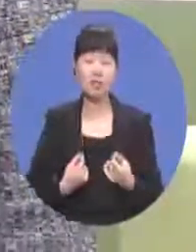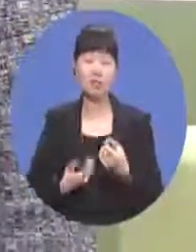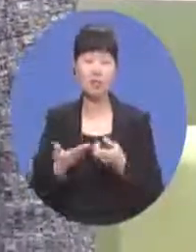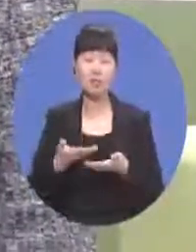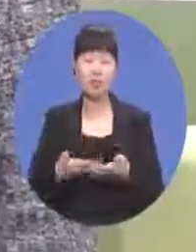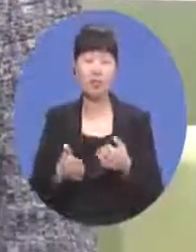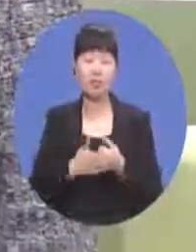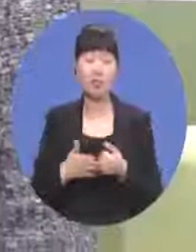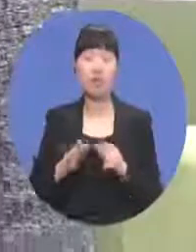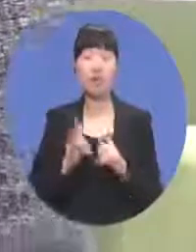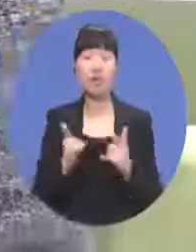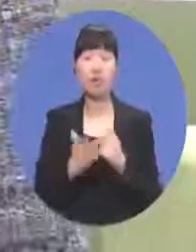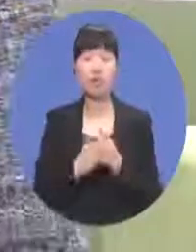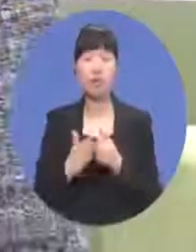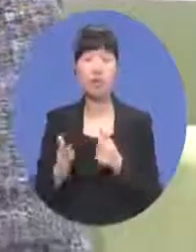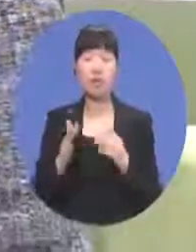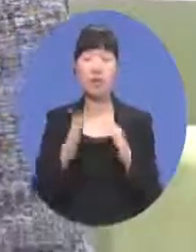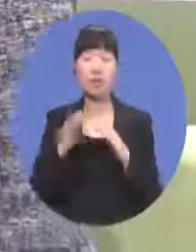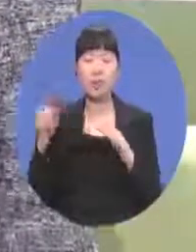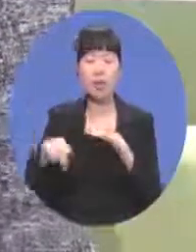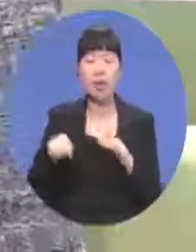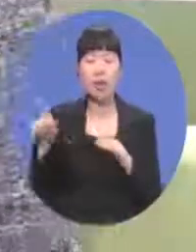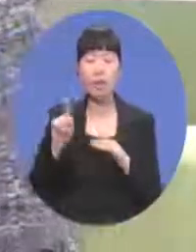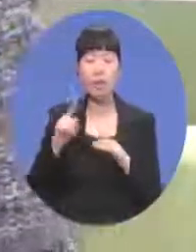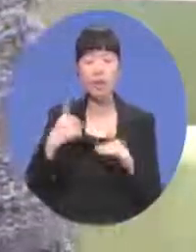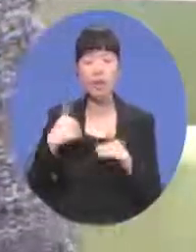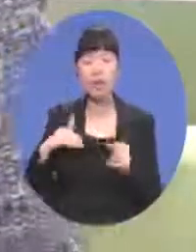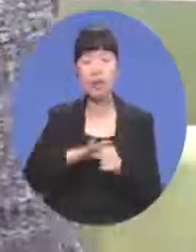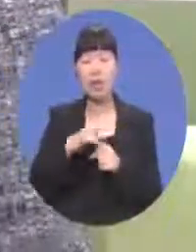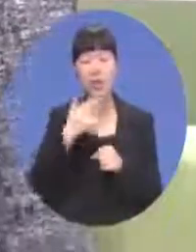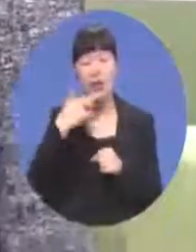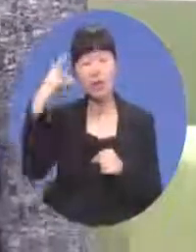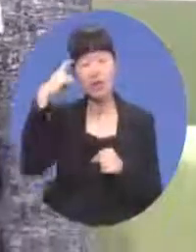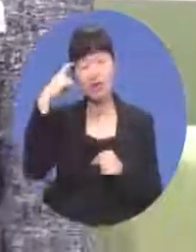되는데 안 해주잖아요. 그럼 또 집에 와서 아무도 날 사랑하지 않아도 그렇죠. 이렇게 되는 일이 생겨요.